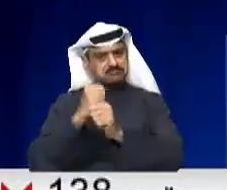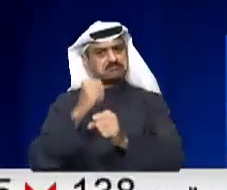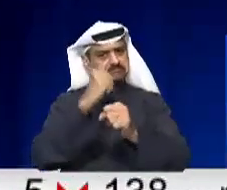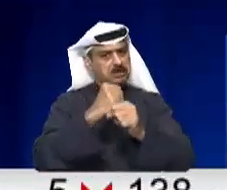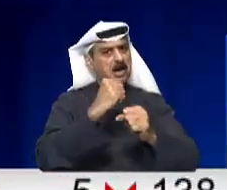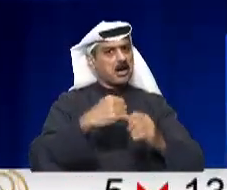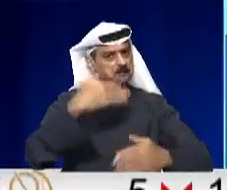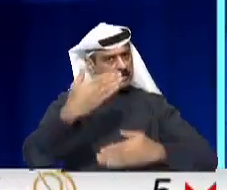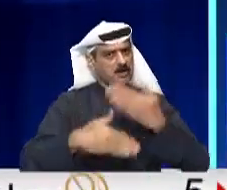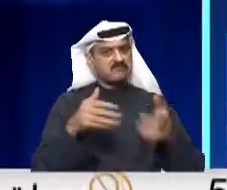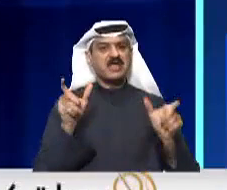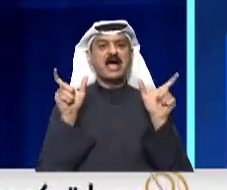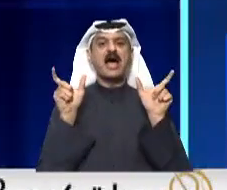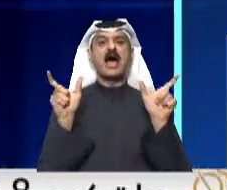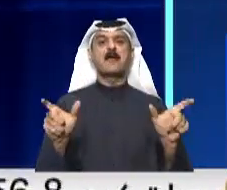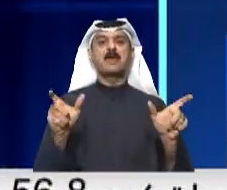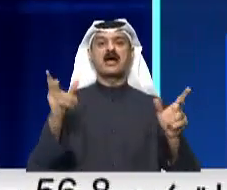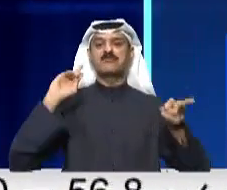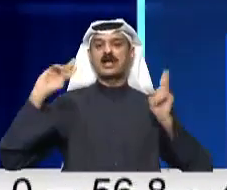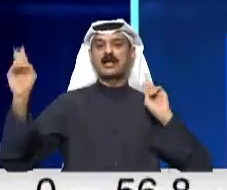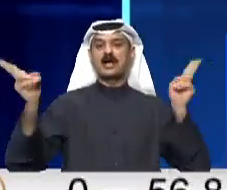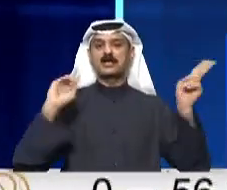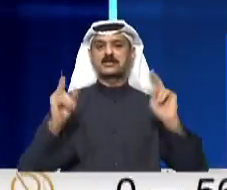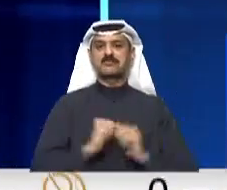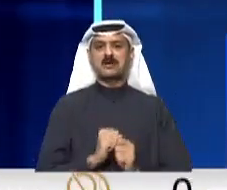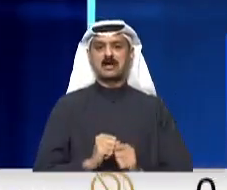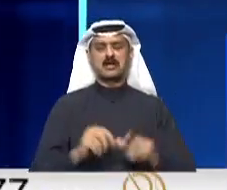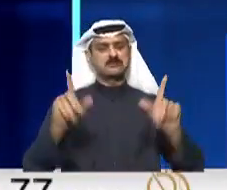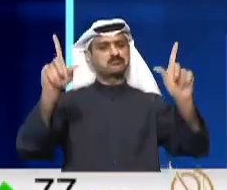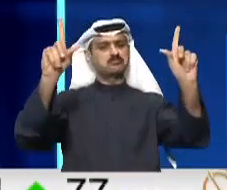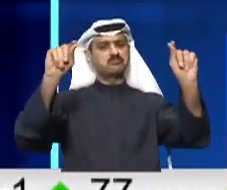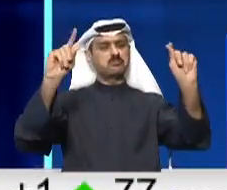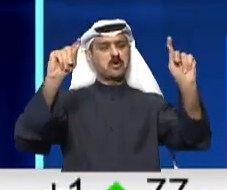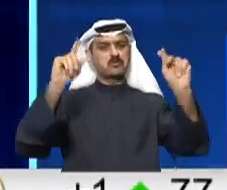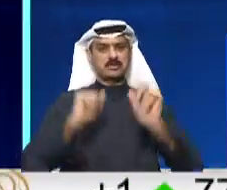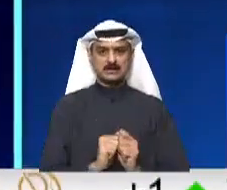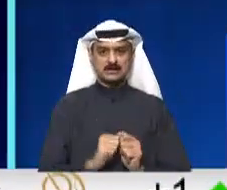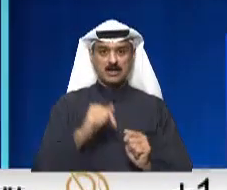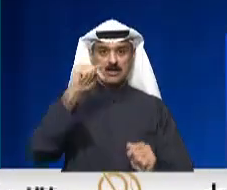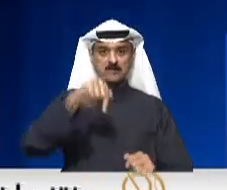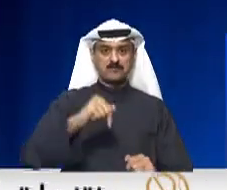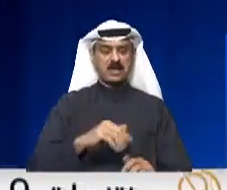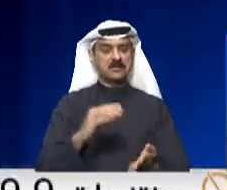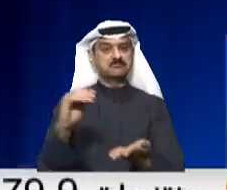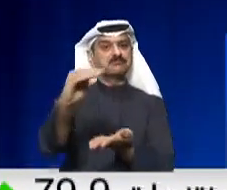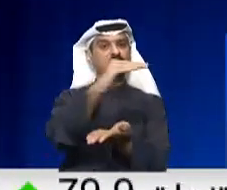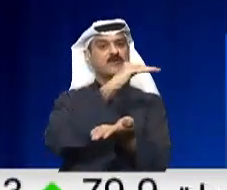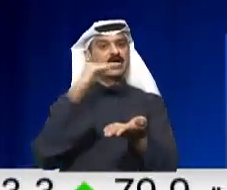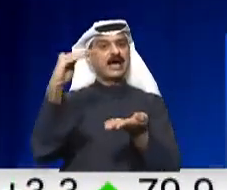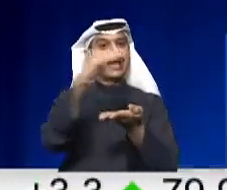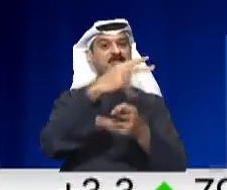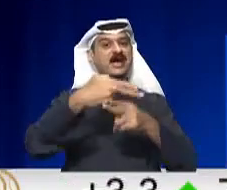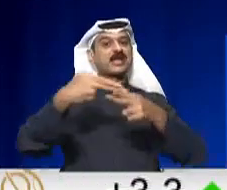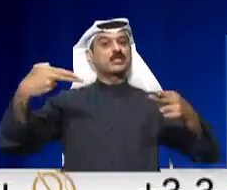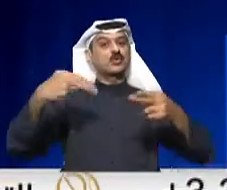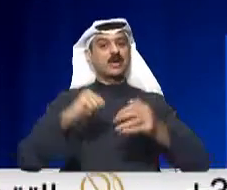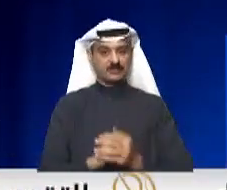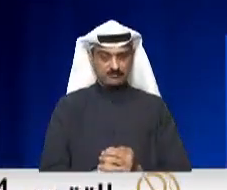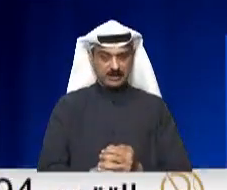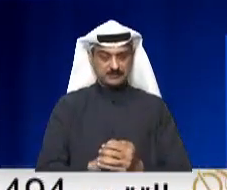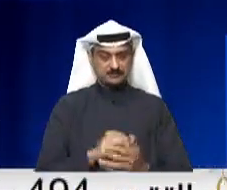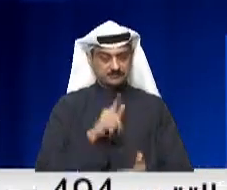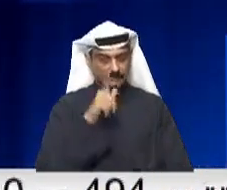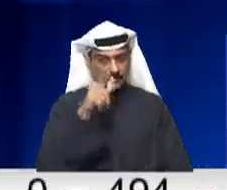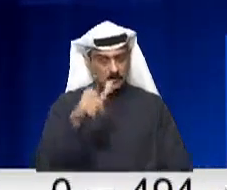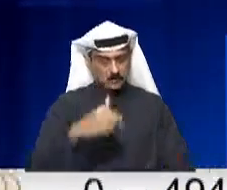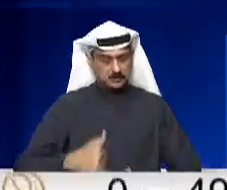الأجواء الآمنة للاحتفالات وإظهارها بصورة مشرفة أبرزت الوجه الحضاري لوطننا العزيز. وعبر سموه